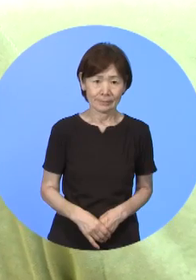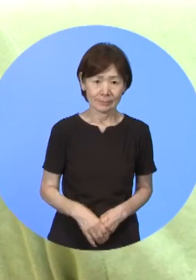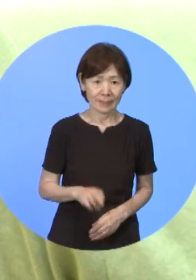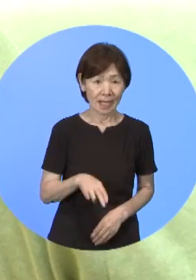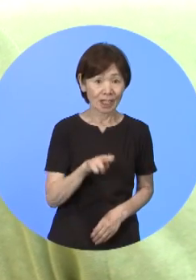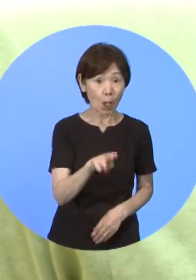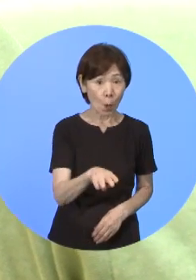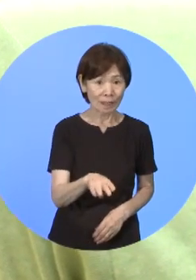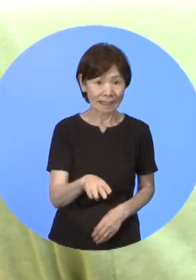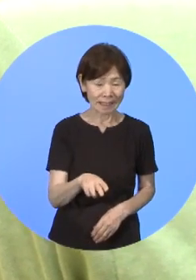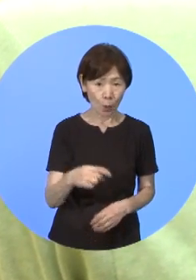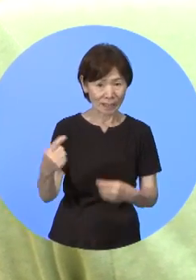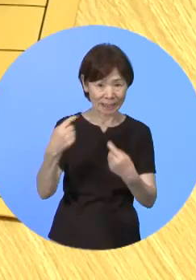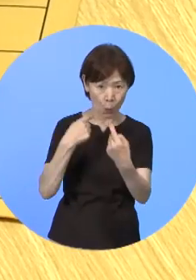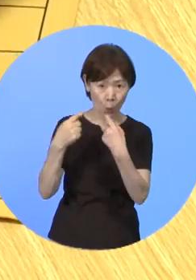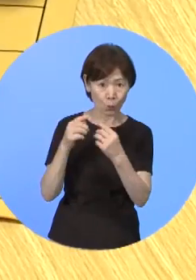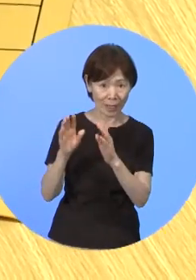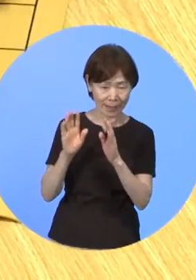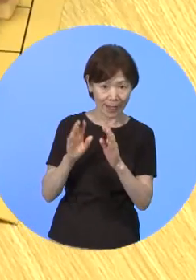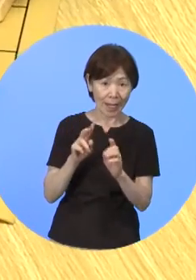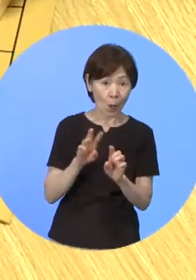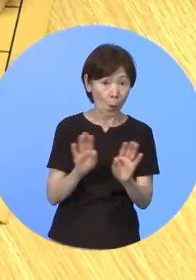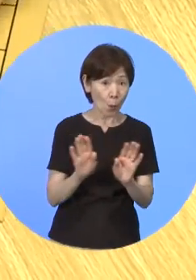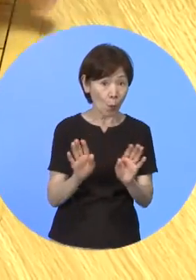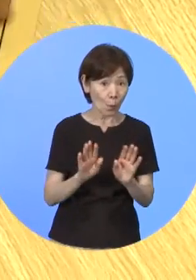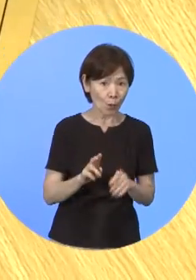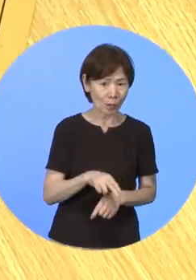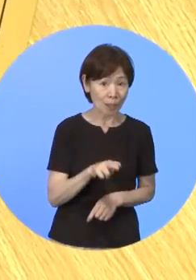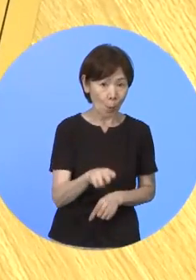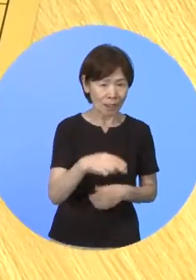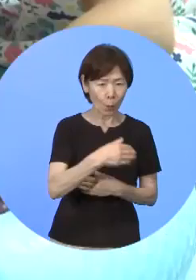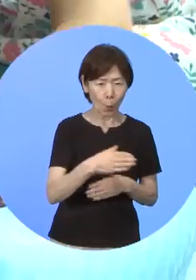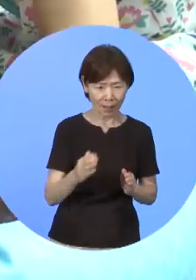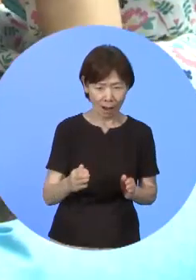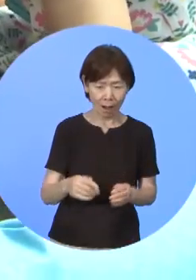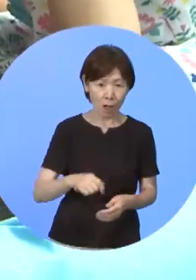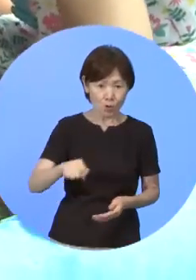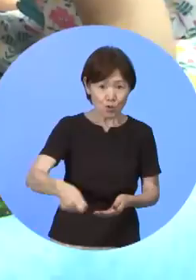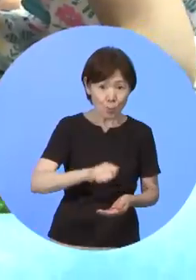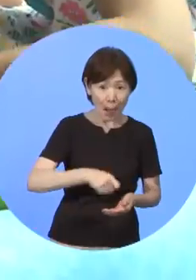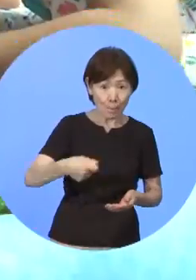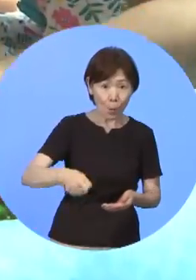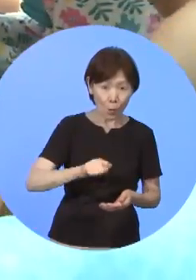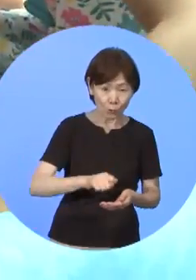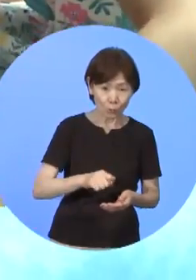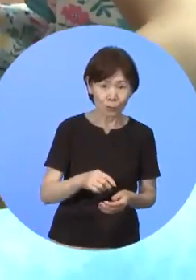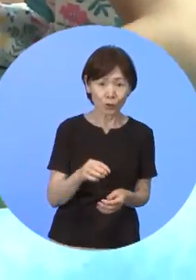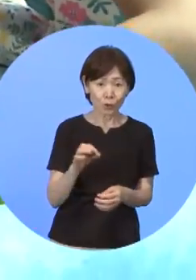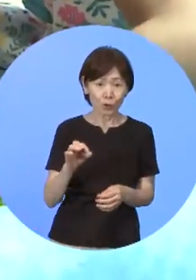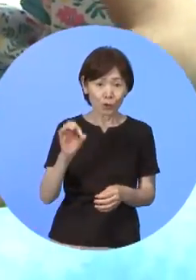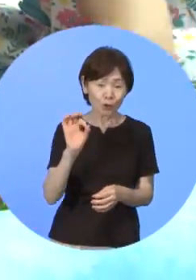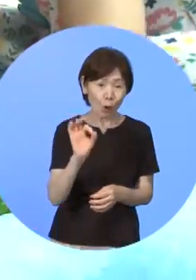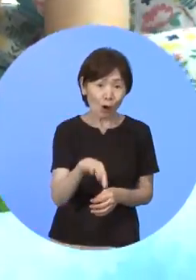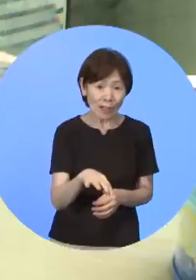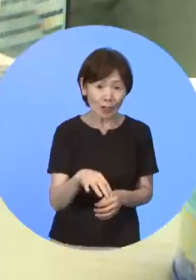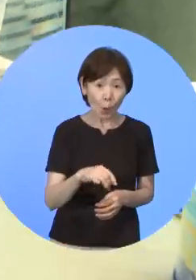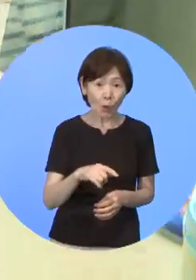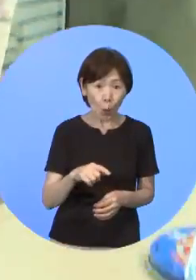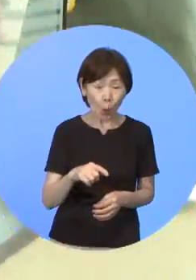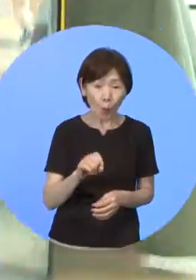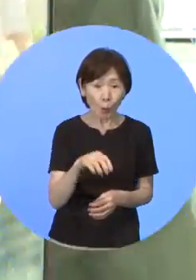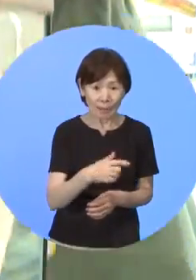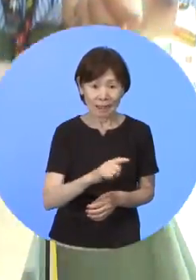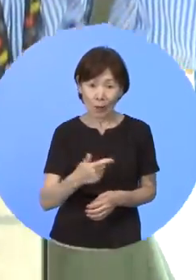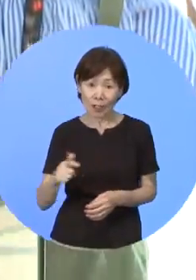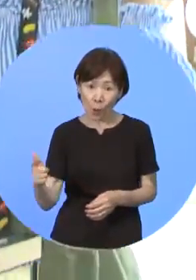また将棋の対局や指導してもらえる子ども将棋コーナーをはじめ、スーパーボールすくいやコイン落とし、プラ